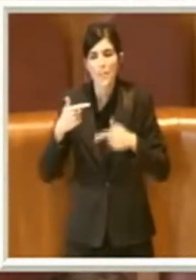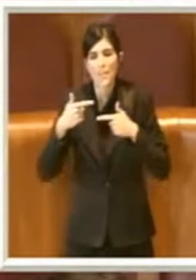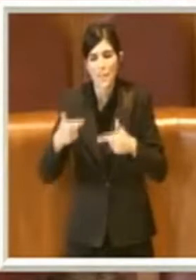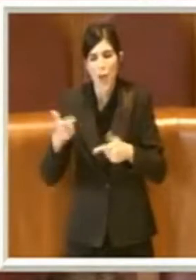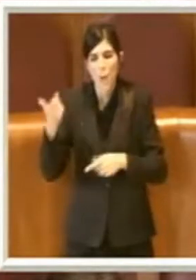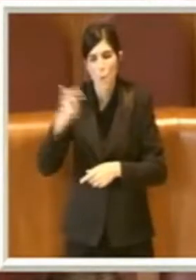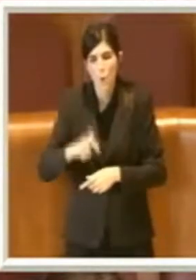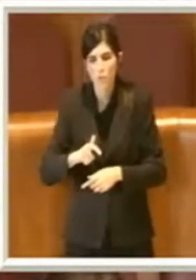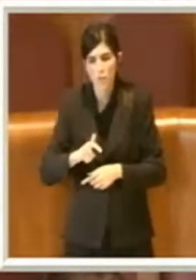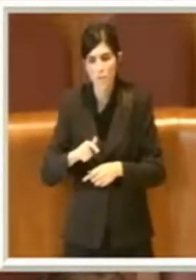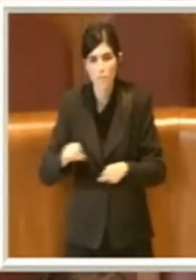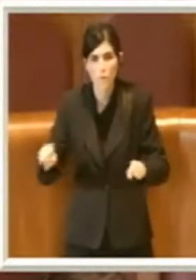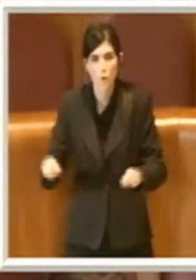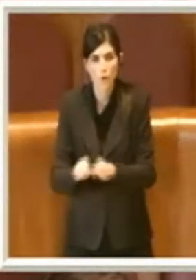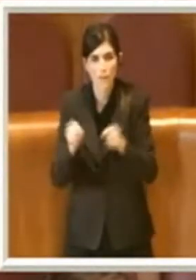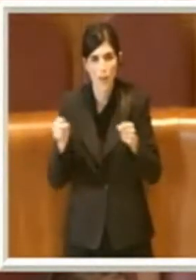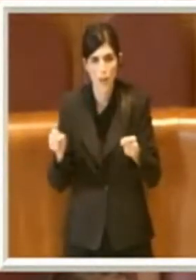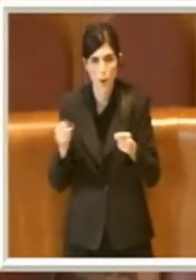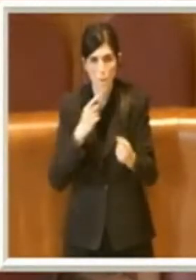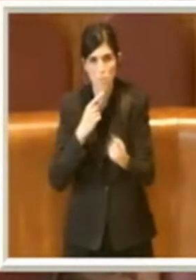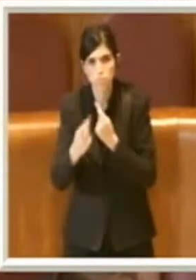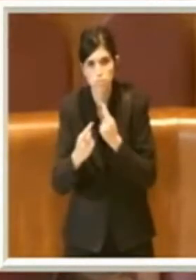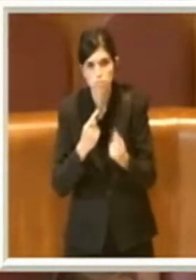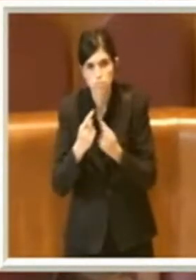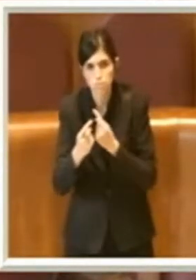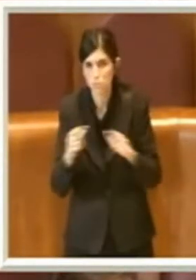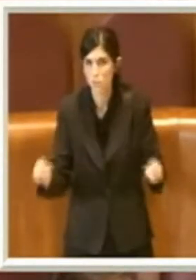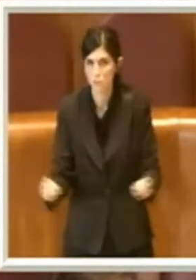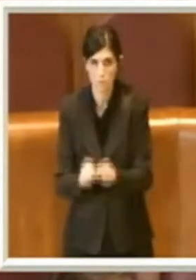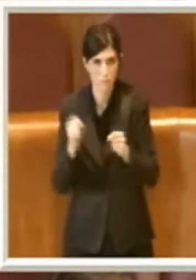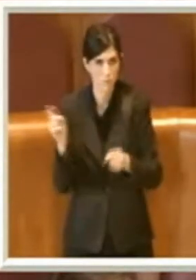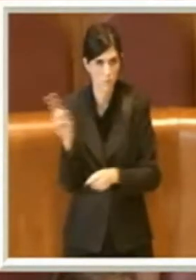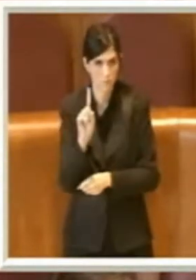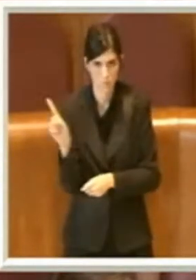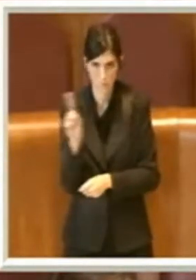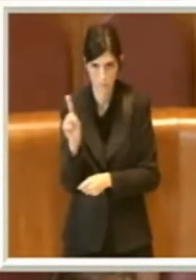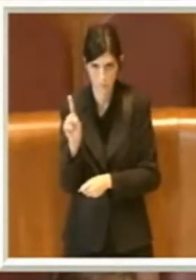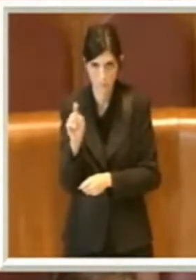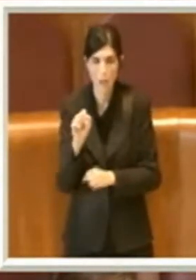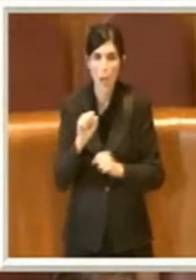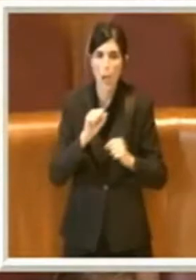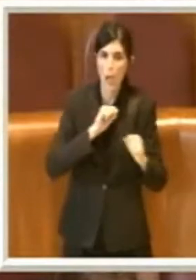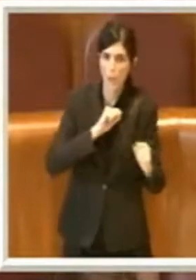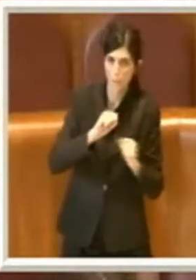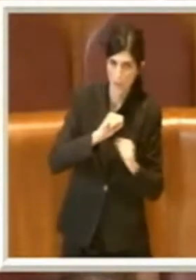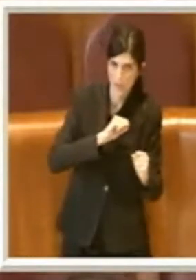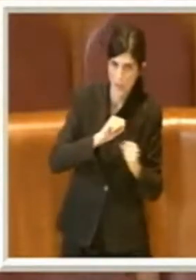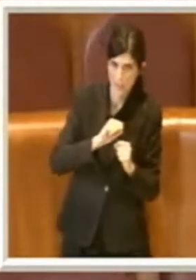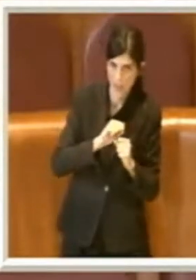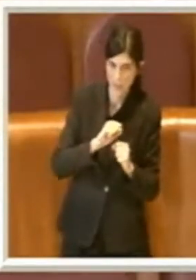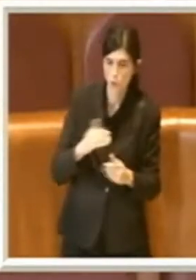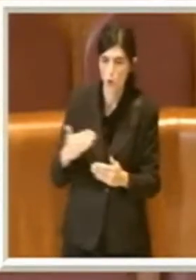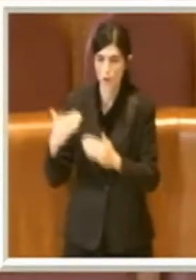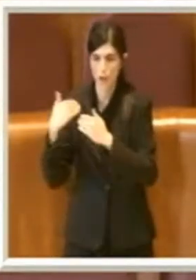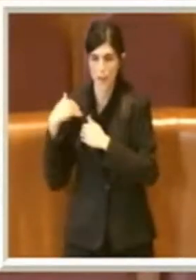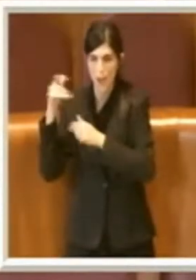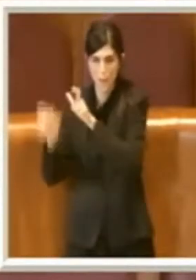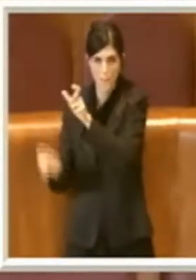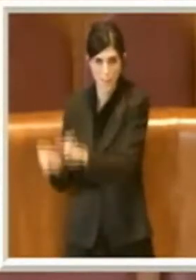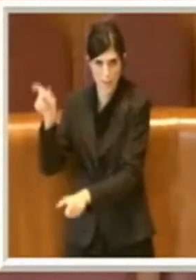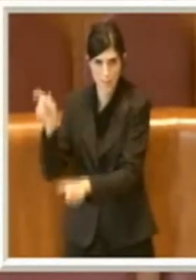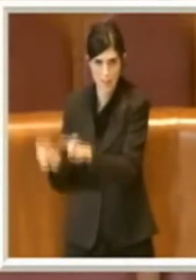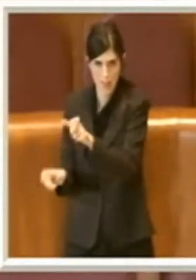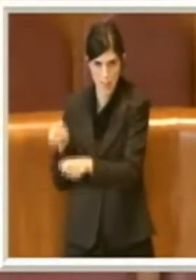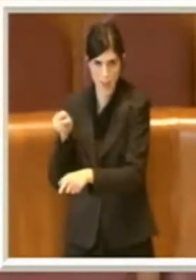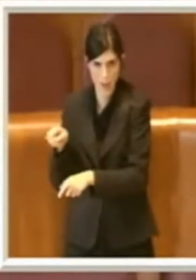per interrompere il dialogo da parte dell'amministrazione con i rappresentanti di categoria. Però ci doveva